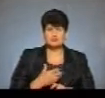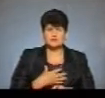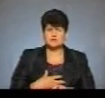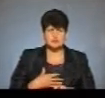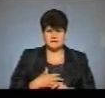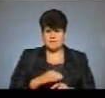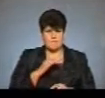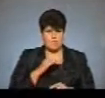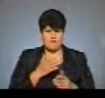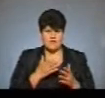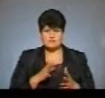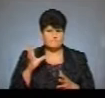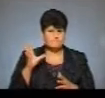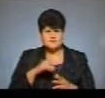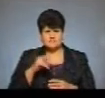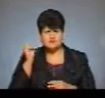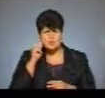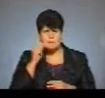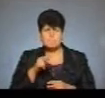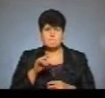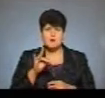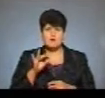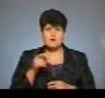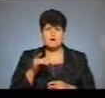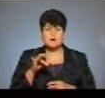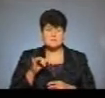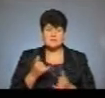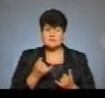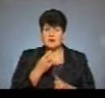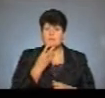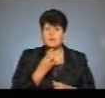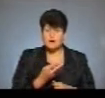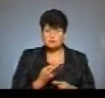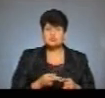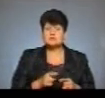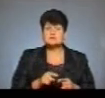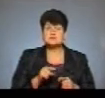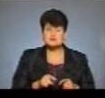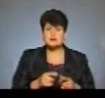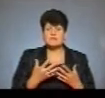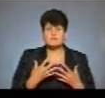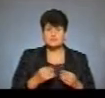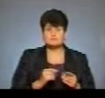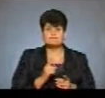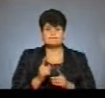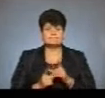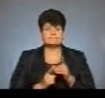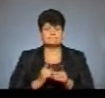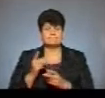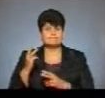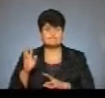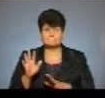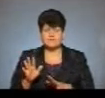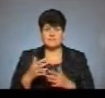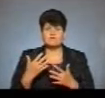і всі йшли вчитися, так? Але зараз ми бачимо, що дана професія, вона модифікується. І, наприклад, вже